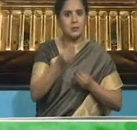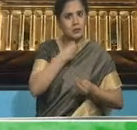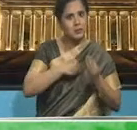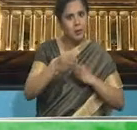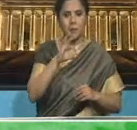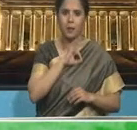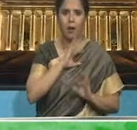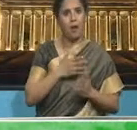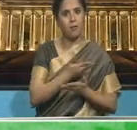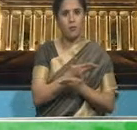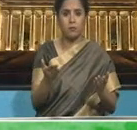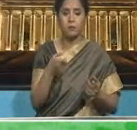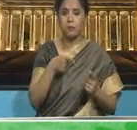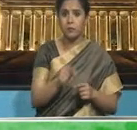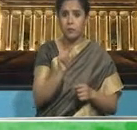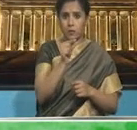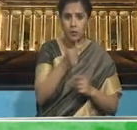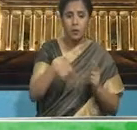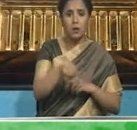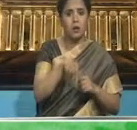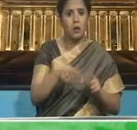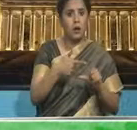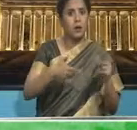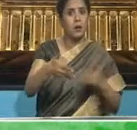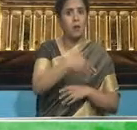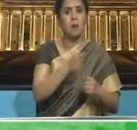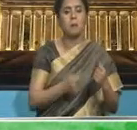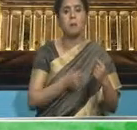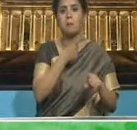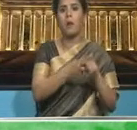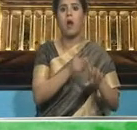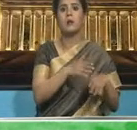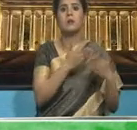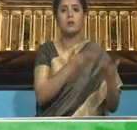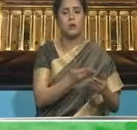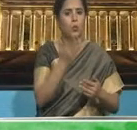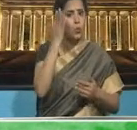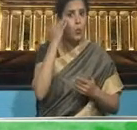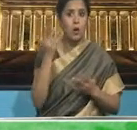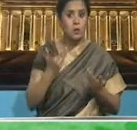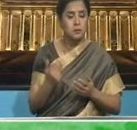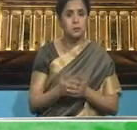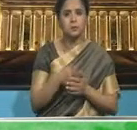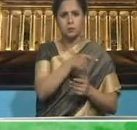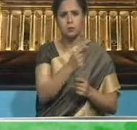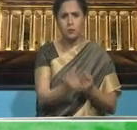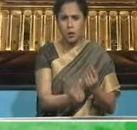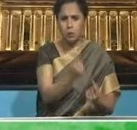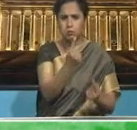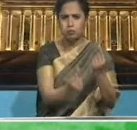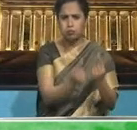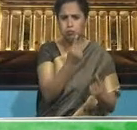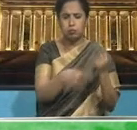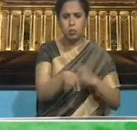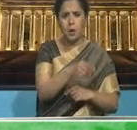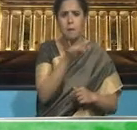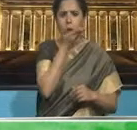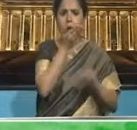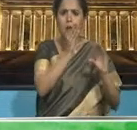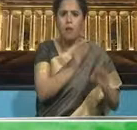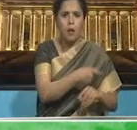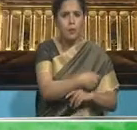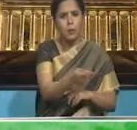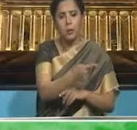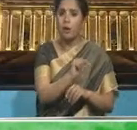हैं। ऐसे अनाज पर्यावरण के अनुकूल है, क्योंकि उनकी उपज कम पानी में ही